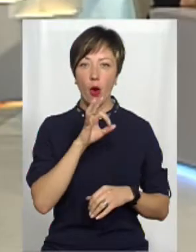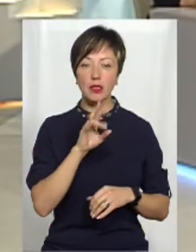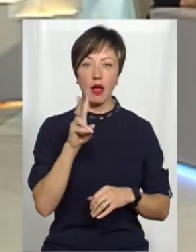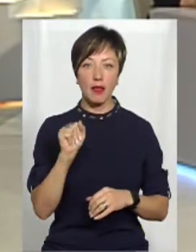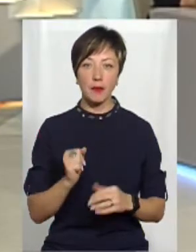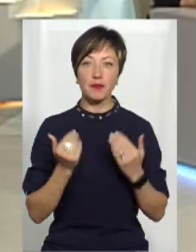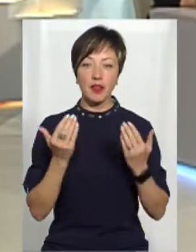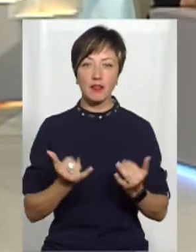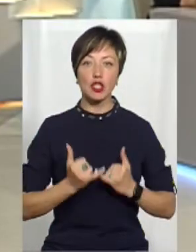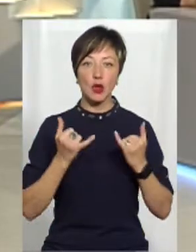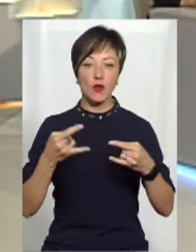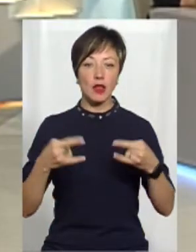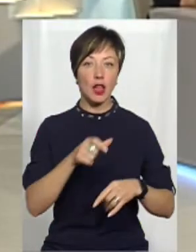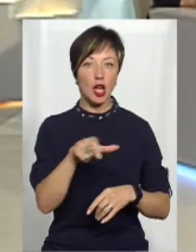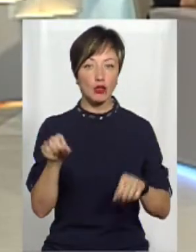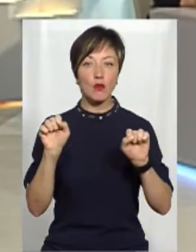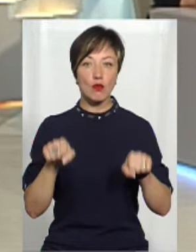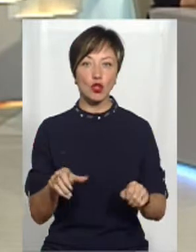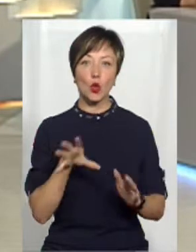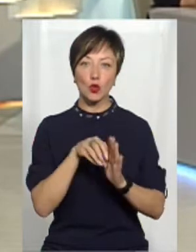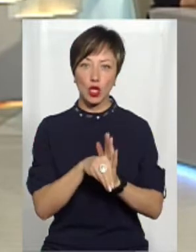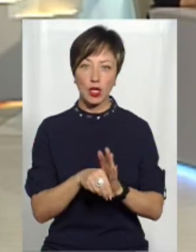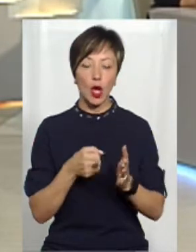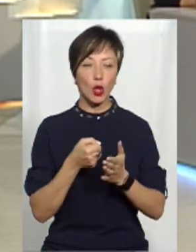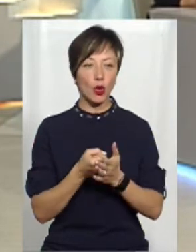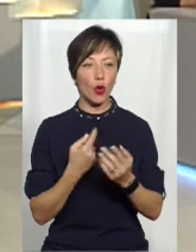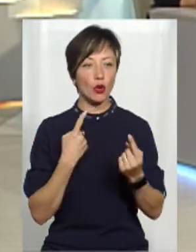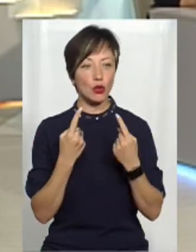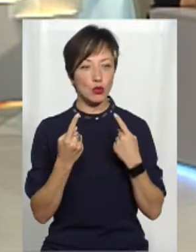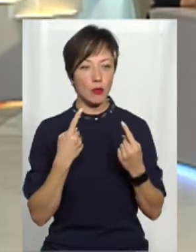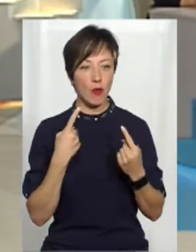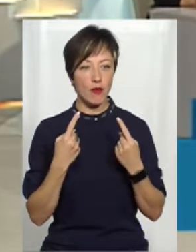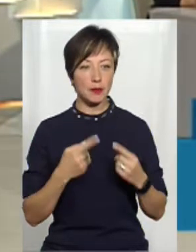день. Ви, шановні телеглядачі, також можете долучатися до розмови.